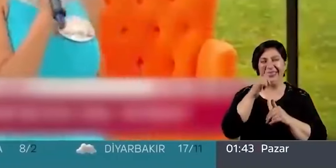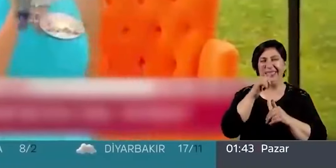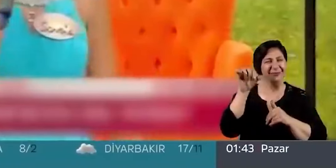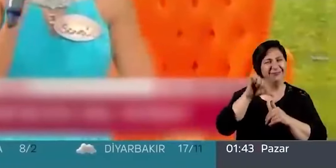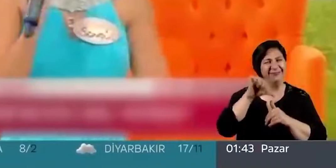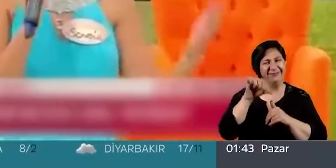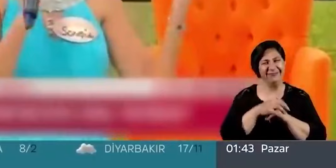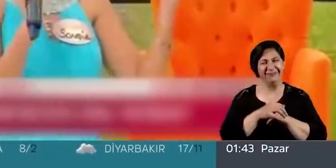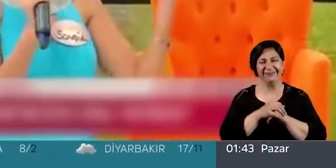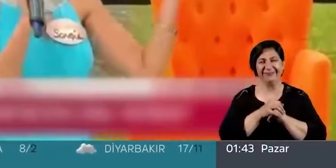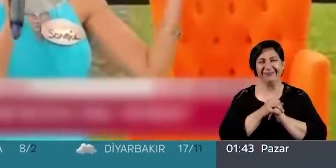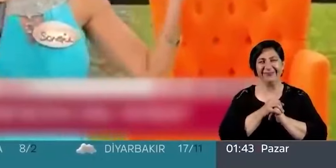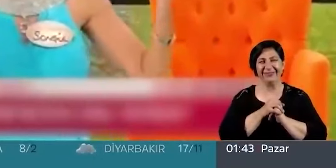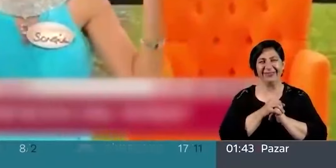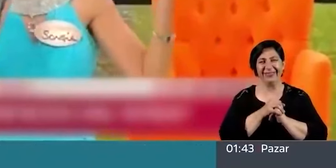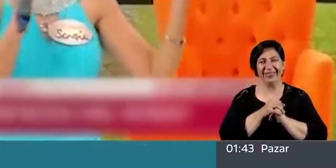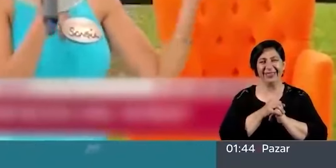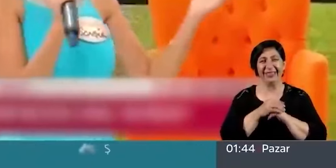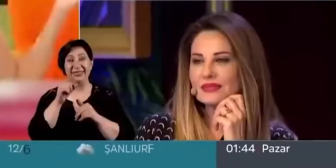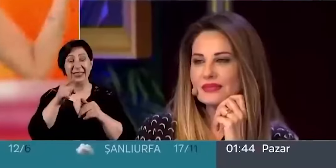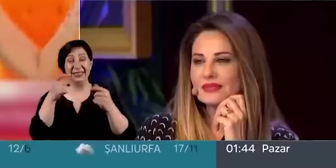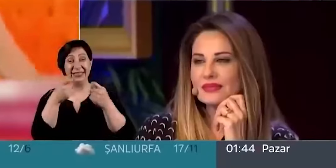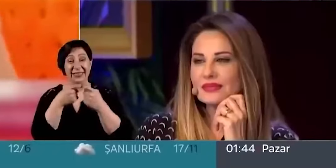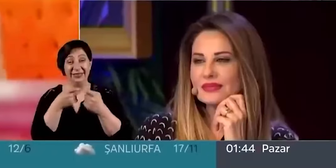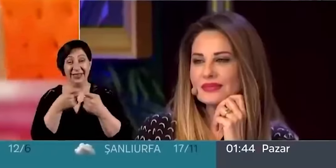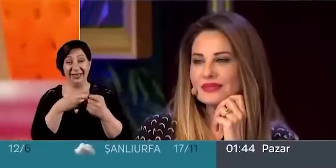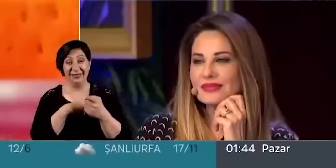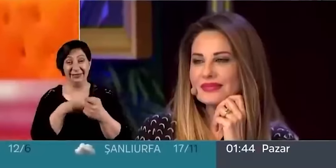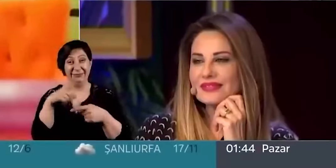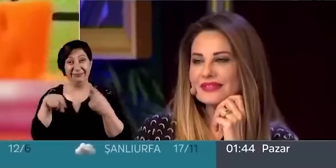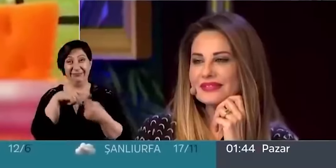Zaferinden bahsediyorsun sen savaşta aşkı